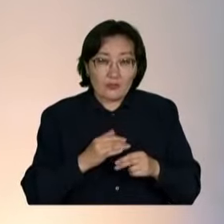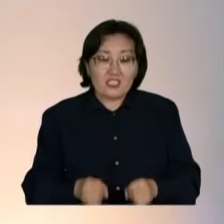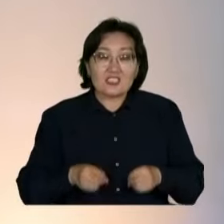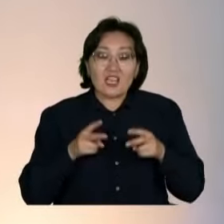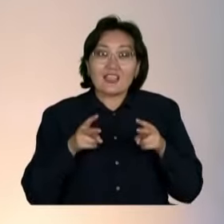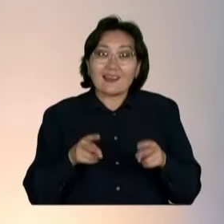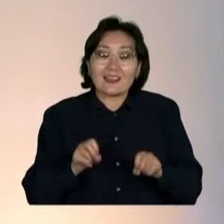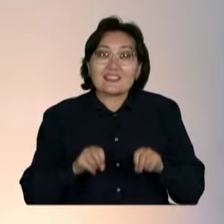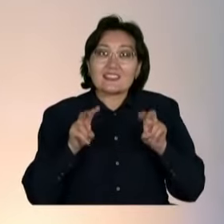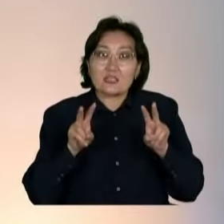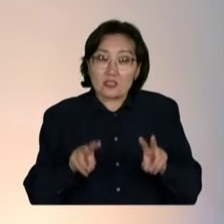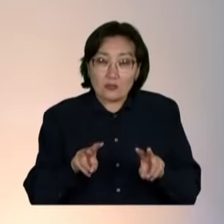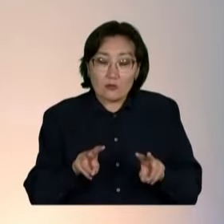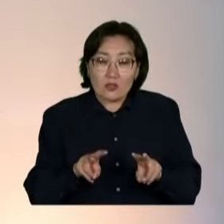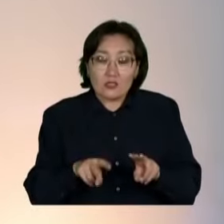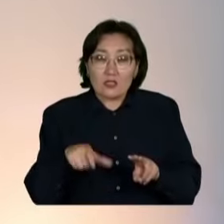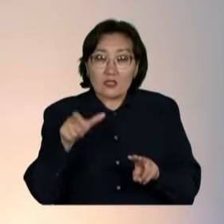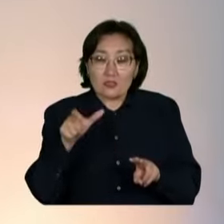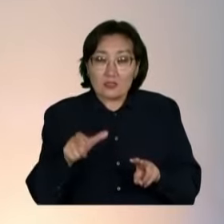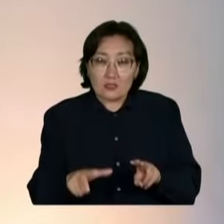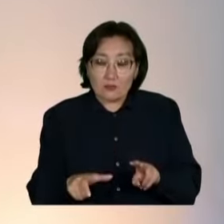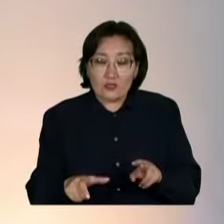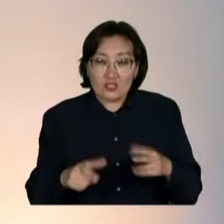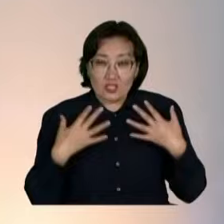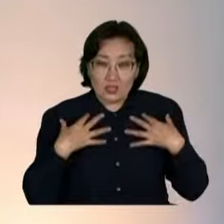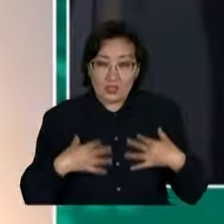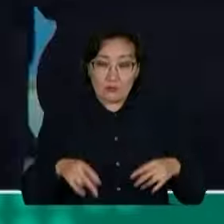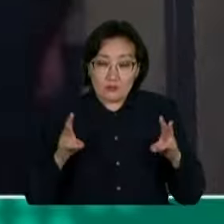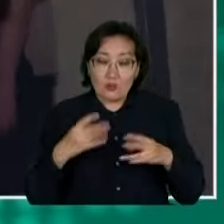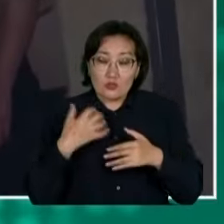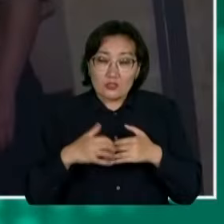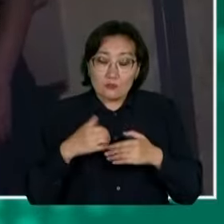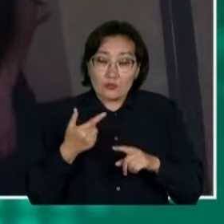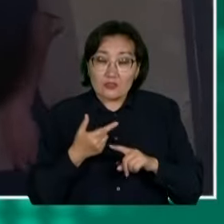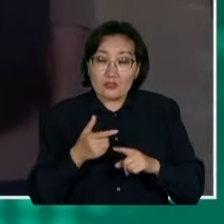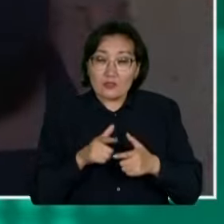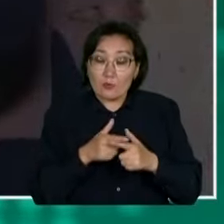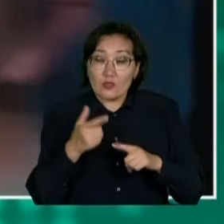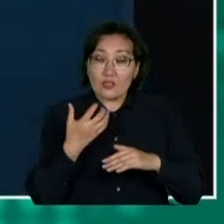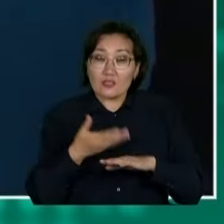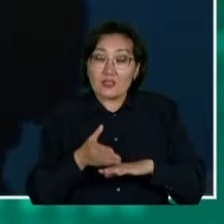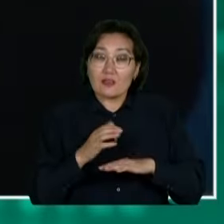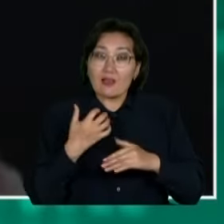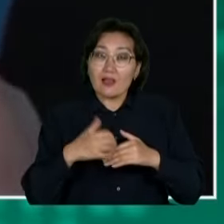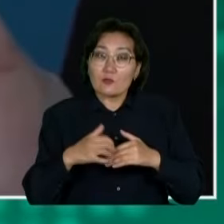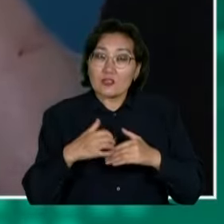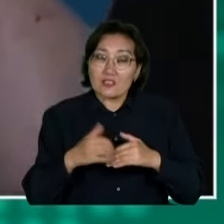қасақана жәбірленушінің үшін дене жарақаты, яғни орташа немесе ауыр түрде дене жарақат келтіру болып